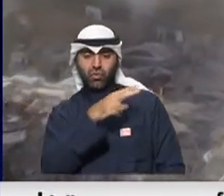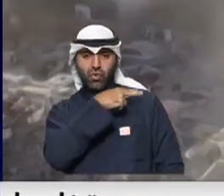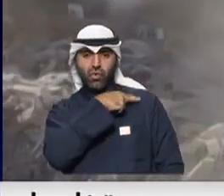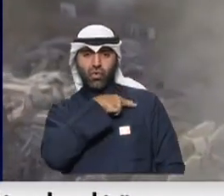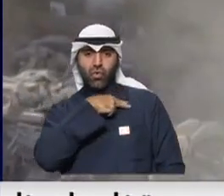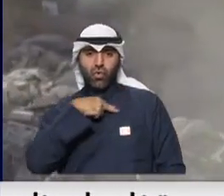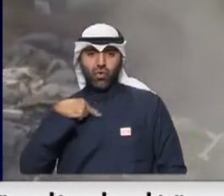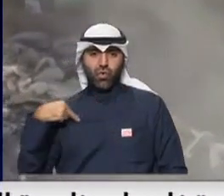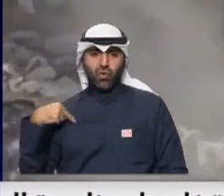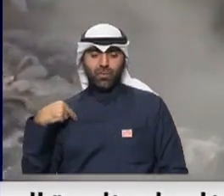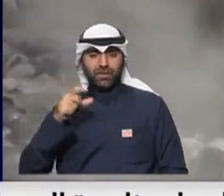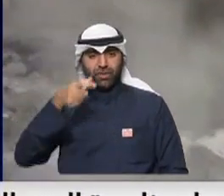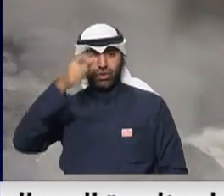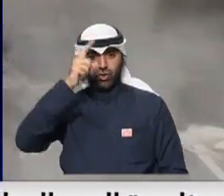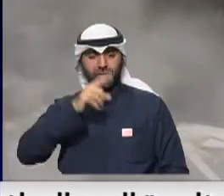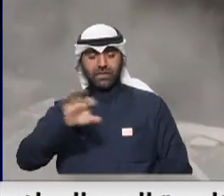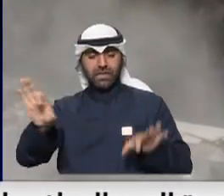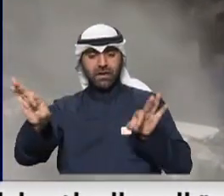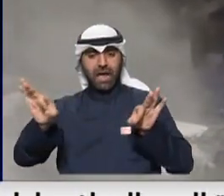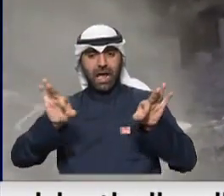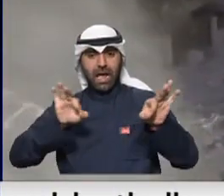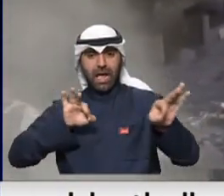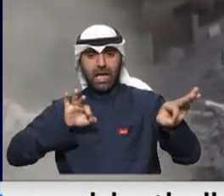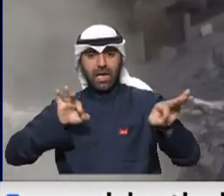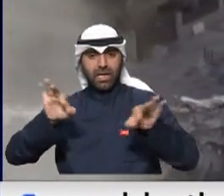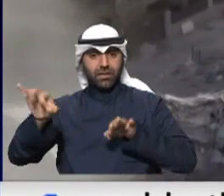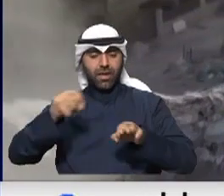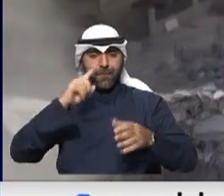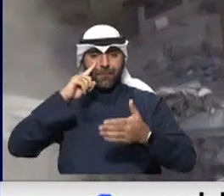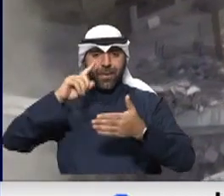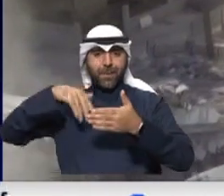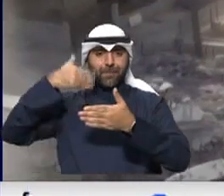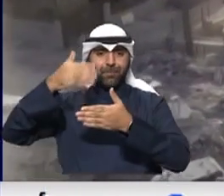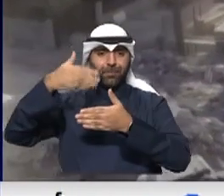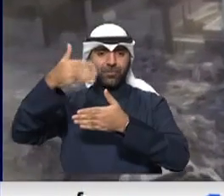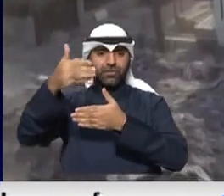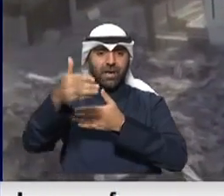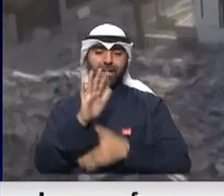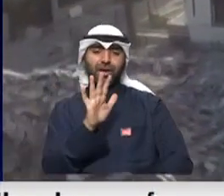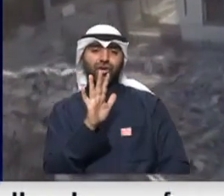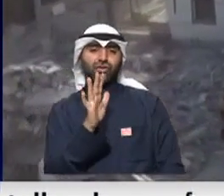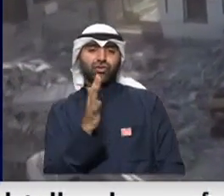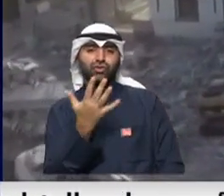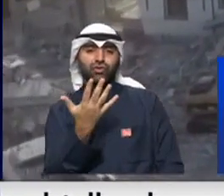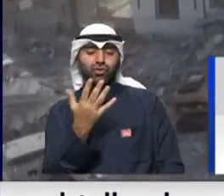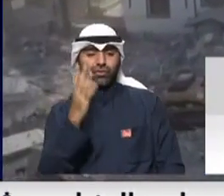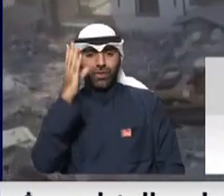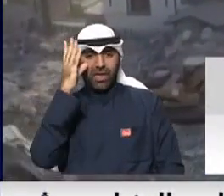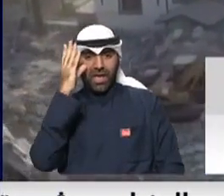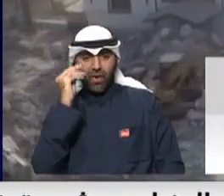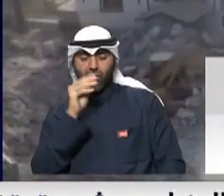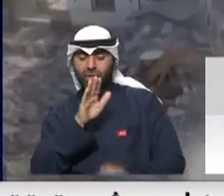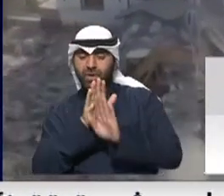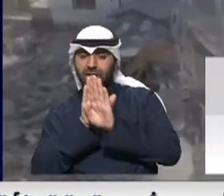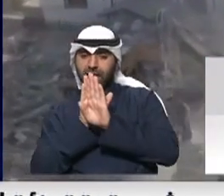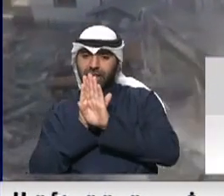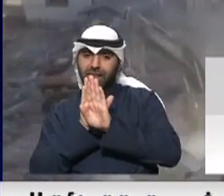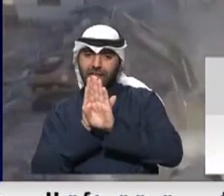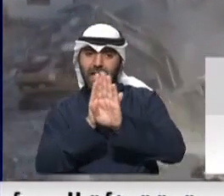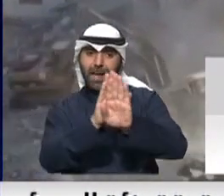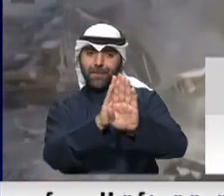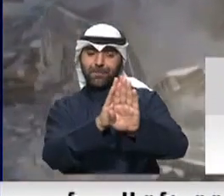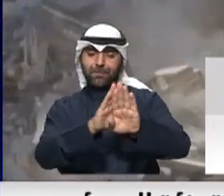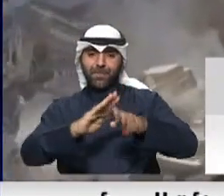رفع الأنقاض. بالنسبة للجدول، طبعا الحكومة وضعت مخطط، يعني مخطط كبير لإيواء